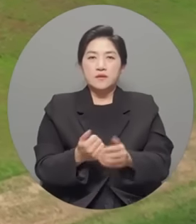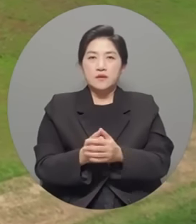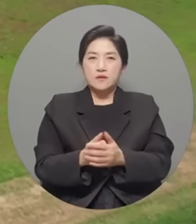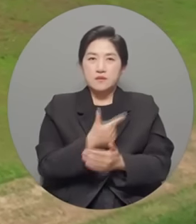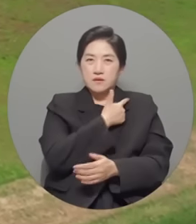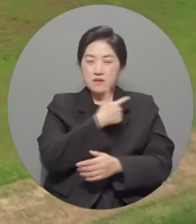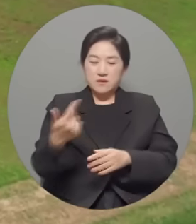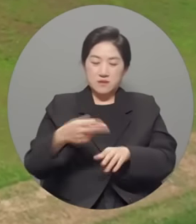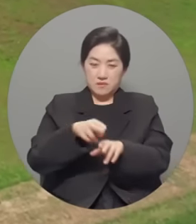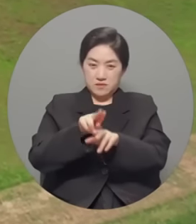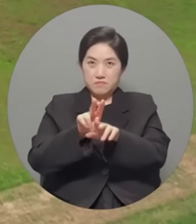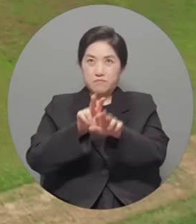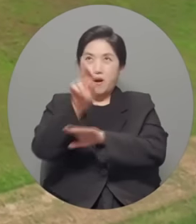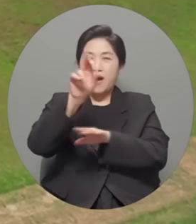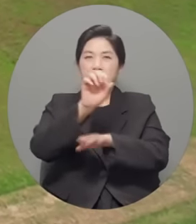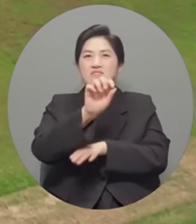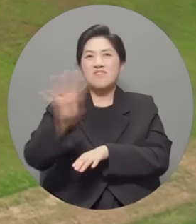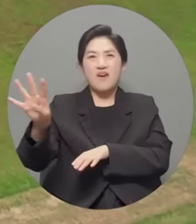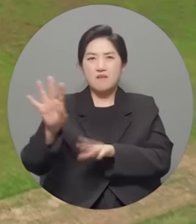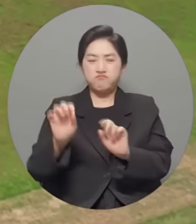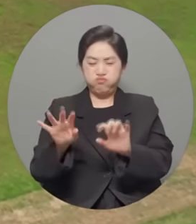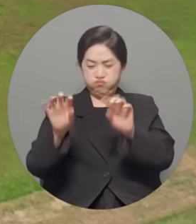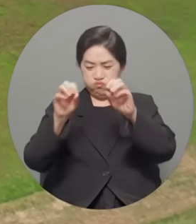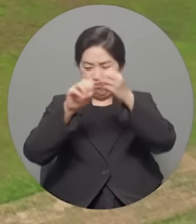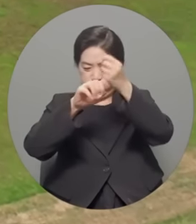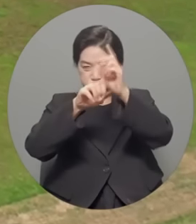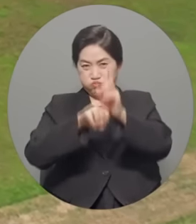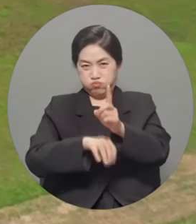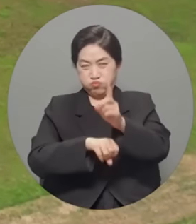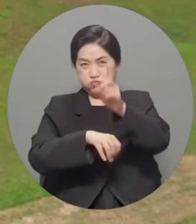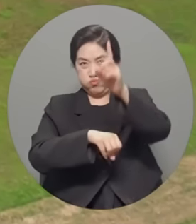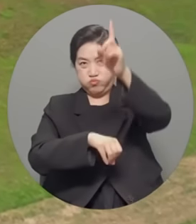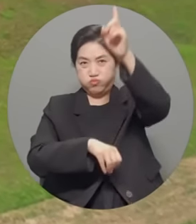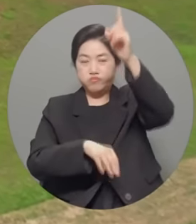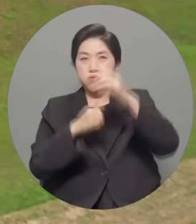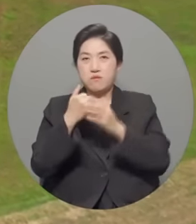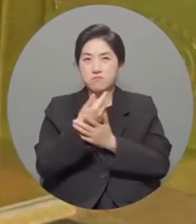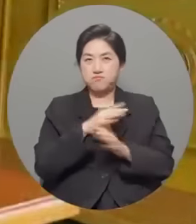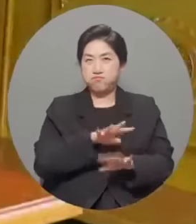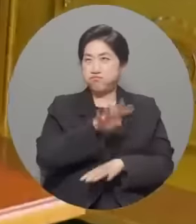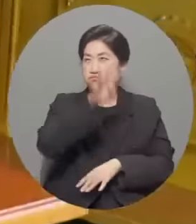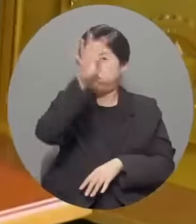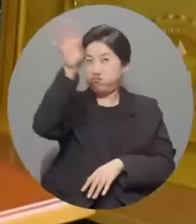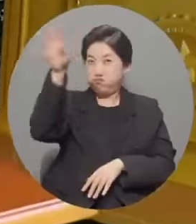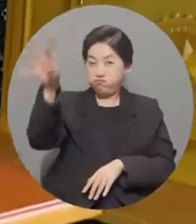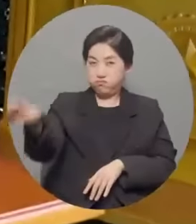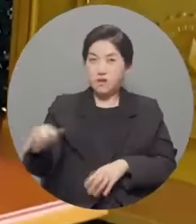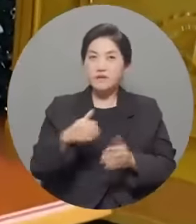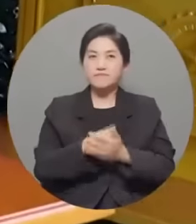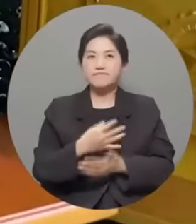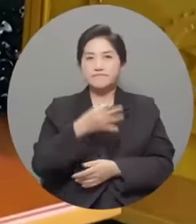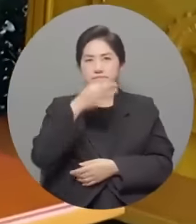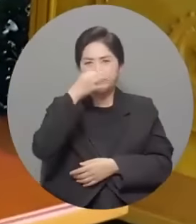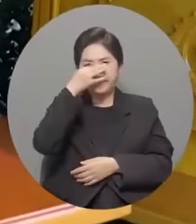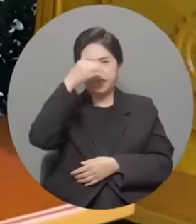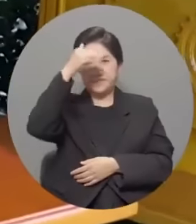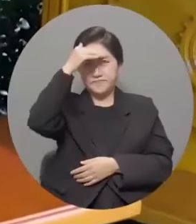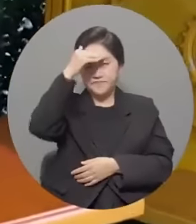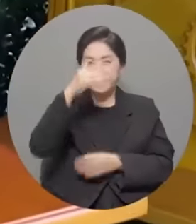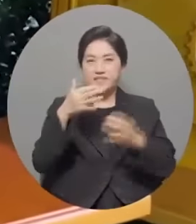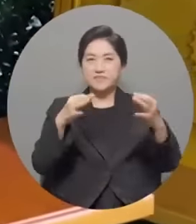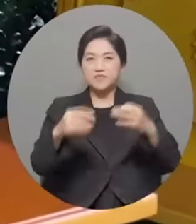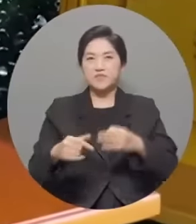초대형 방사포 네 발이 불을 내뿜으며 일제히 표적을 향해 날아갑니다. 발사를 지켜보는 김정은